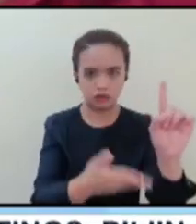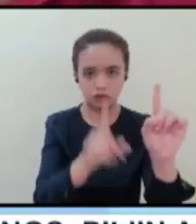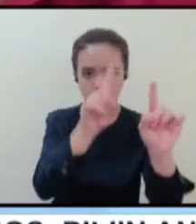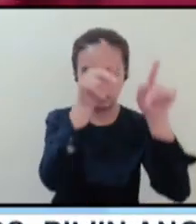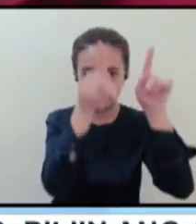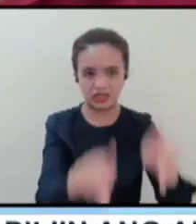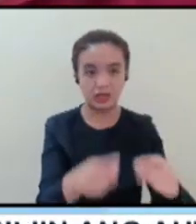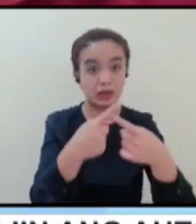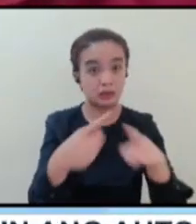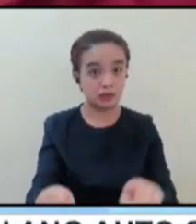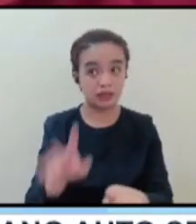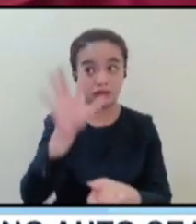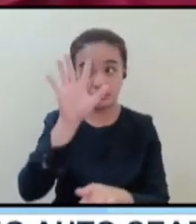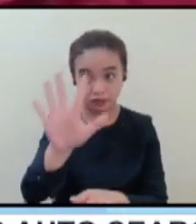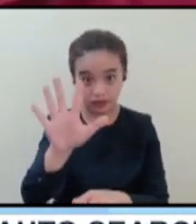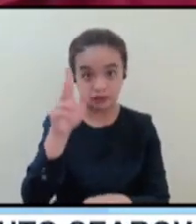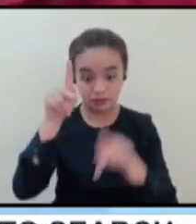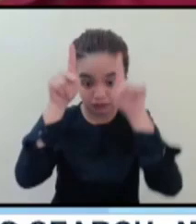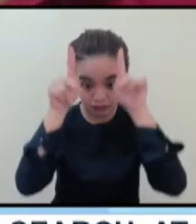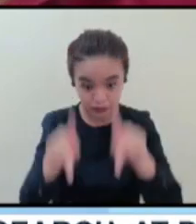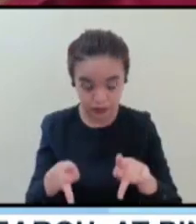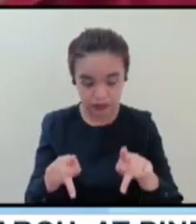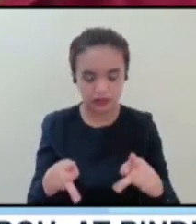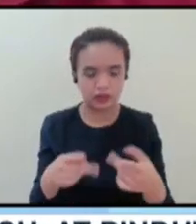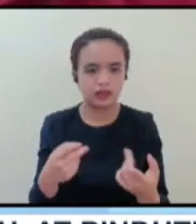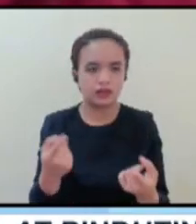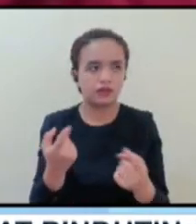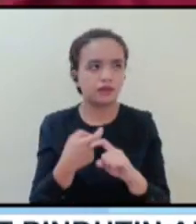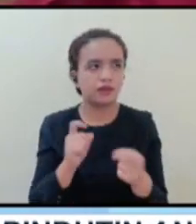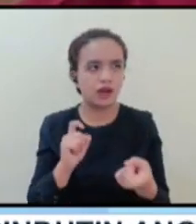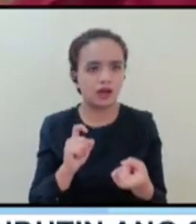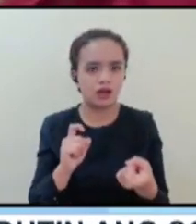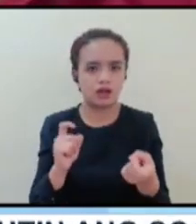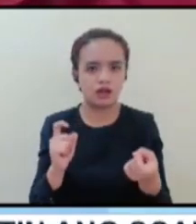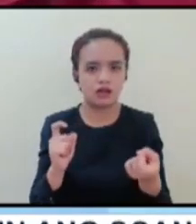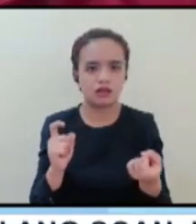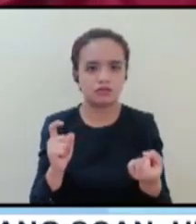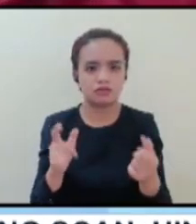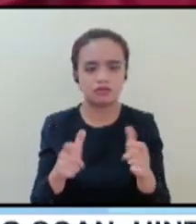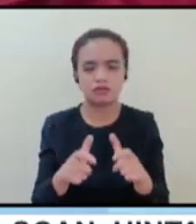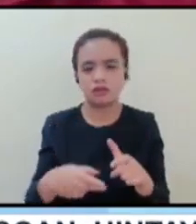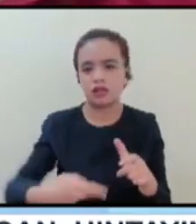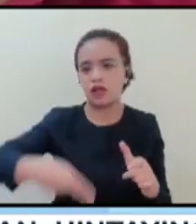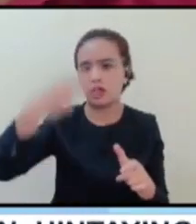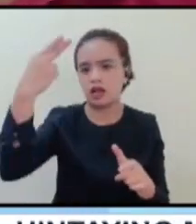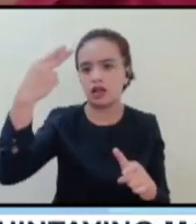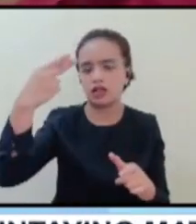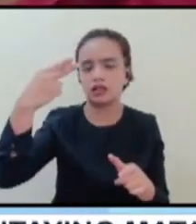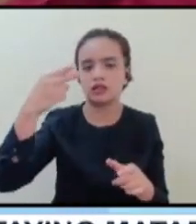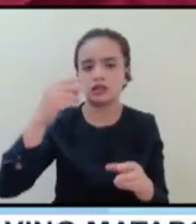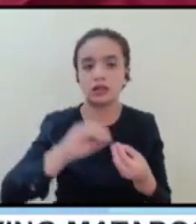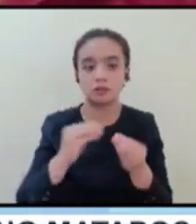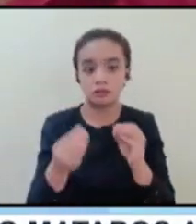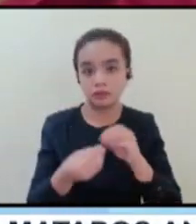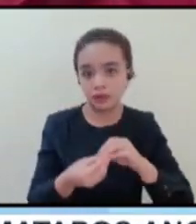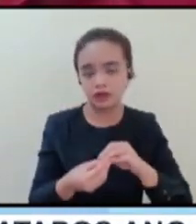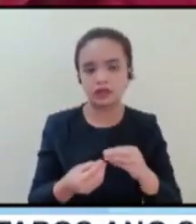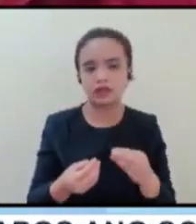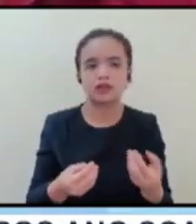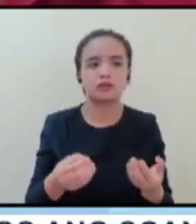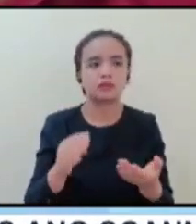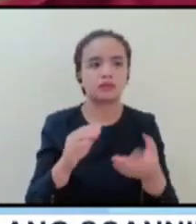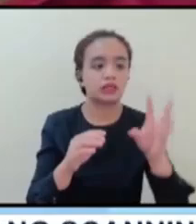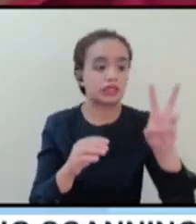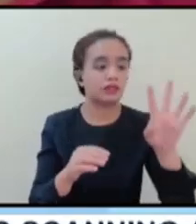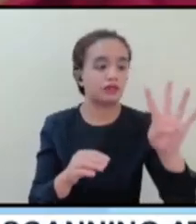dahil 5 tao yan, galing yan sa mas malaking value na kung gagawin natin ay 64